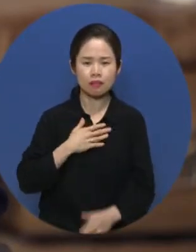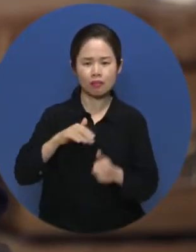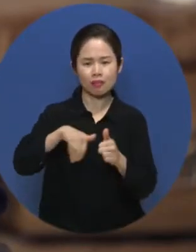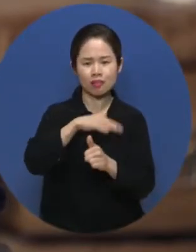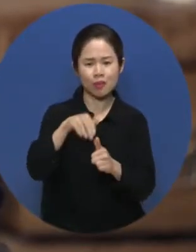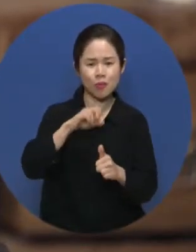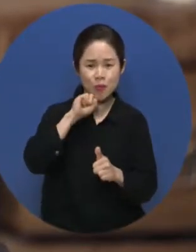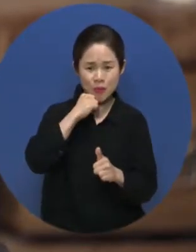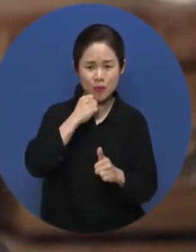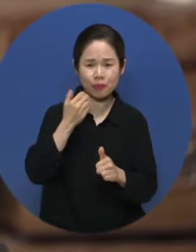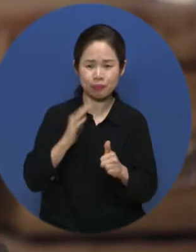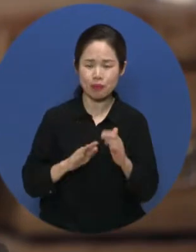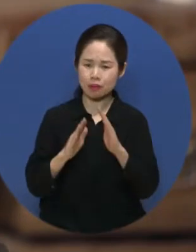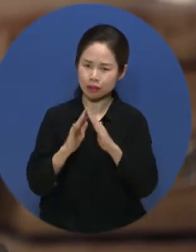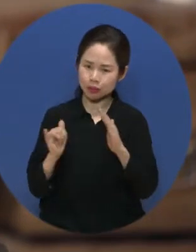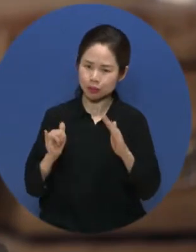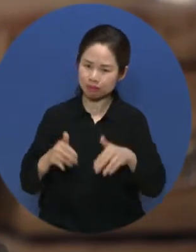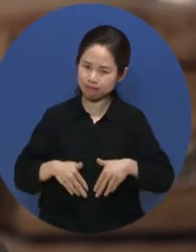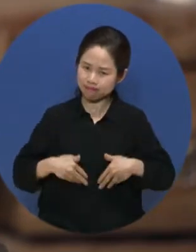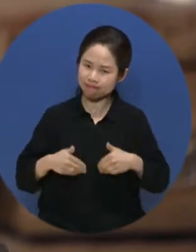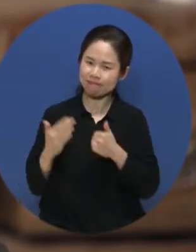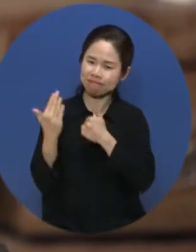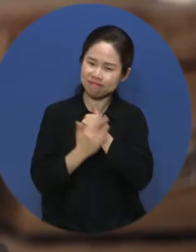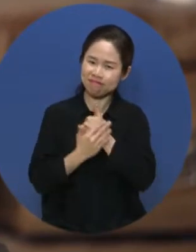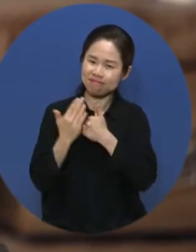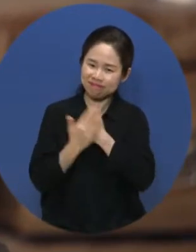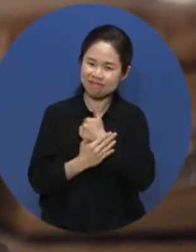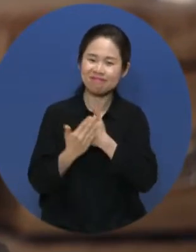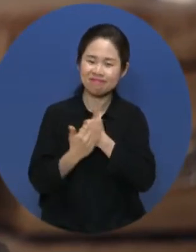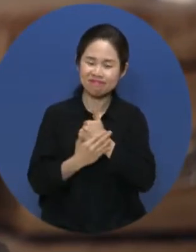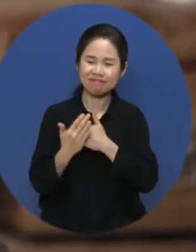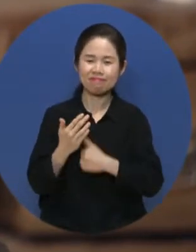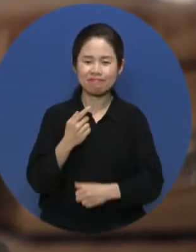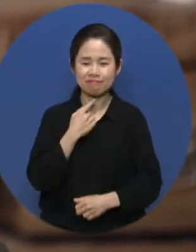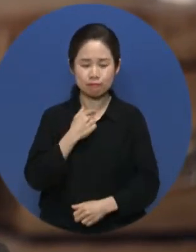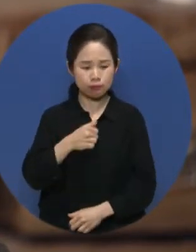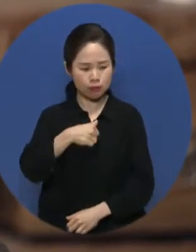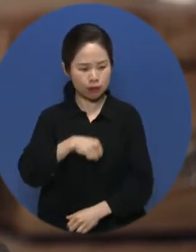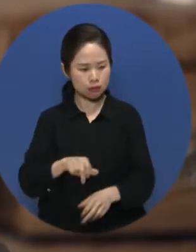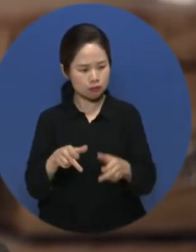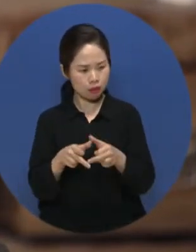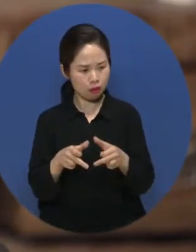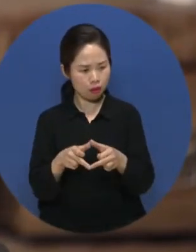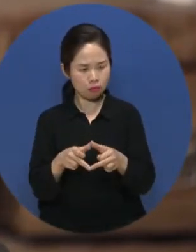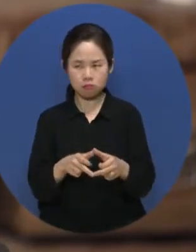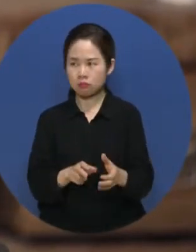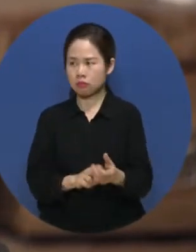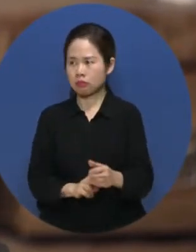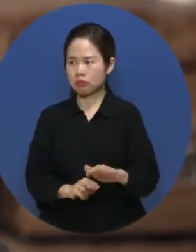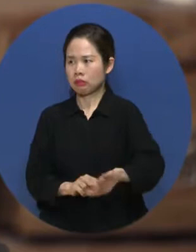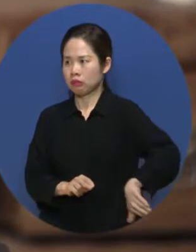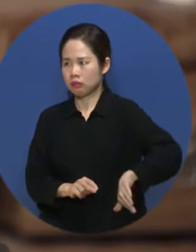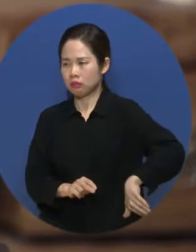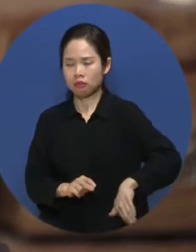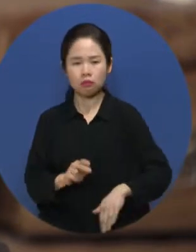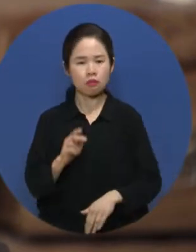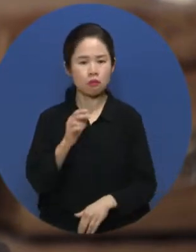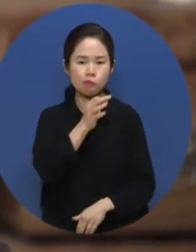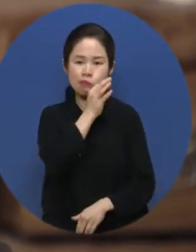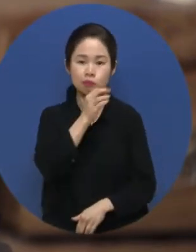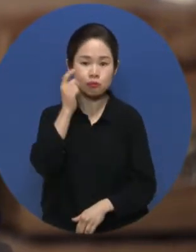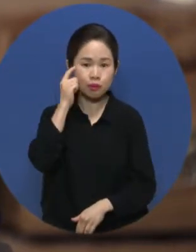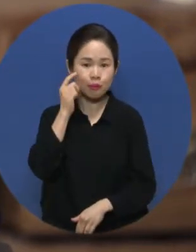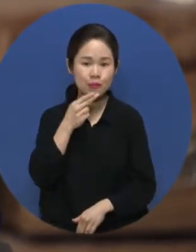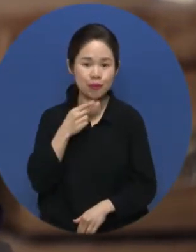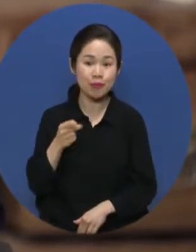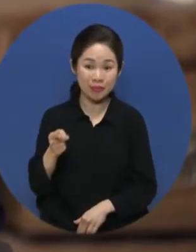따뜻하게 보살펴주고 이렇게 장애가 있다고 해서 숨기거나 부끄러워하거나 이러지 않으셨어요. 그래서 그런 가정